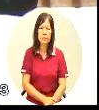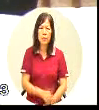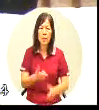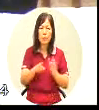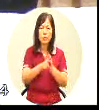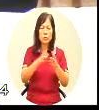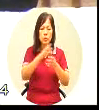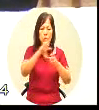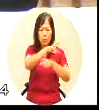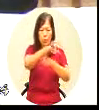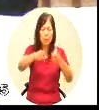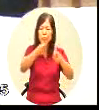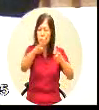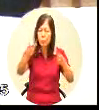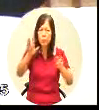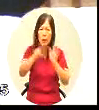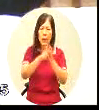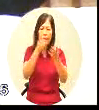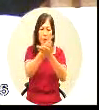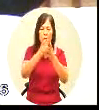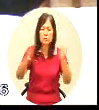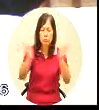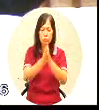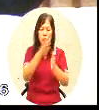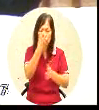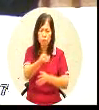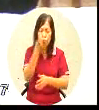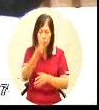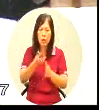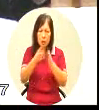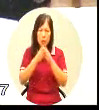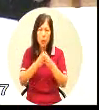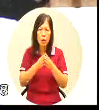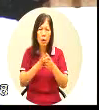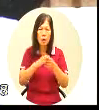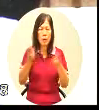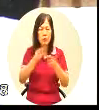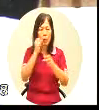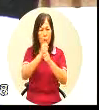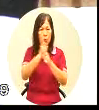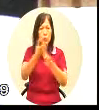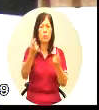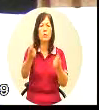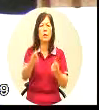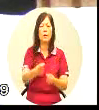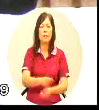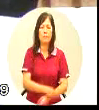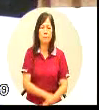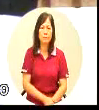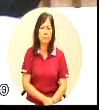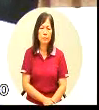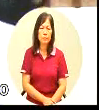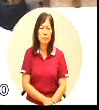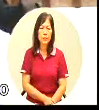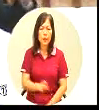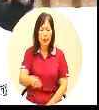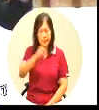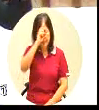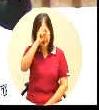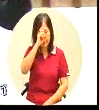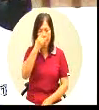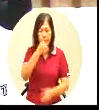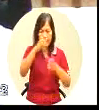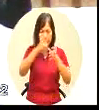不同的局处每次都要会勘，其实包括很多工作了。那我希望说这个能够建立一个，不